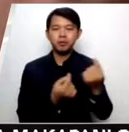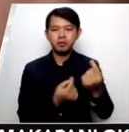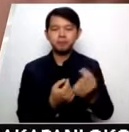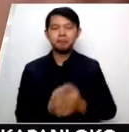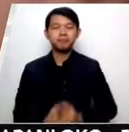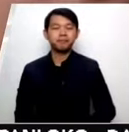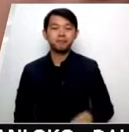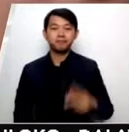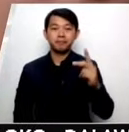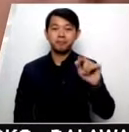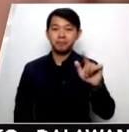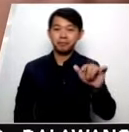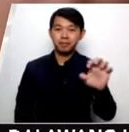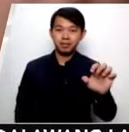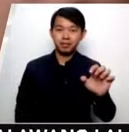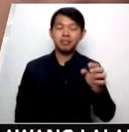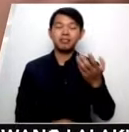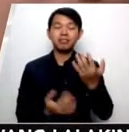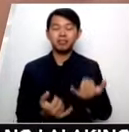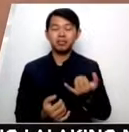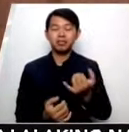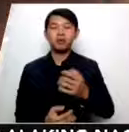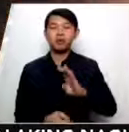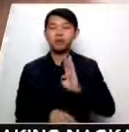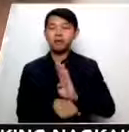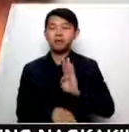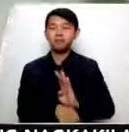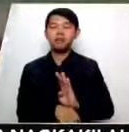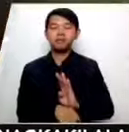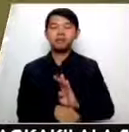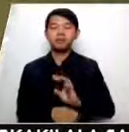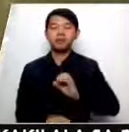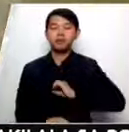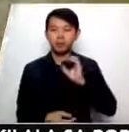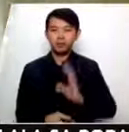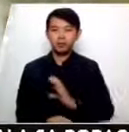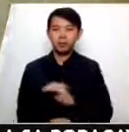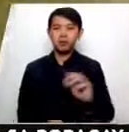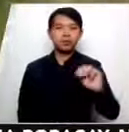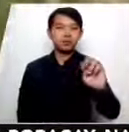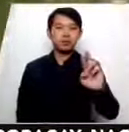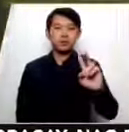business owner sa Maynila habang si Marvin suma-sideline sa